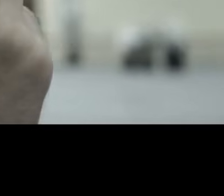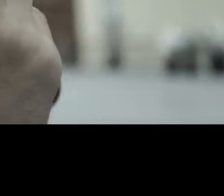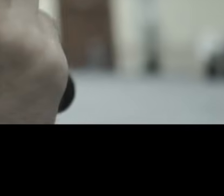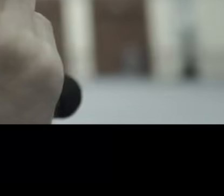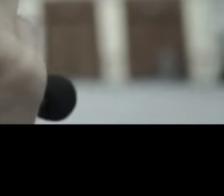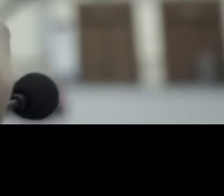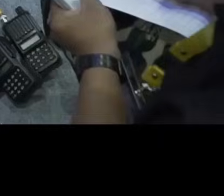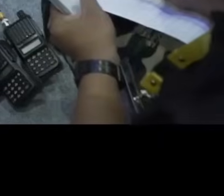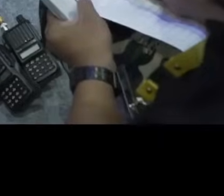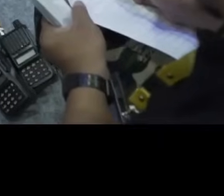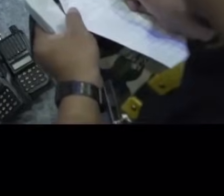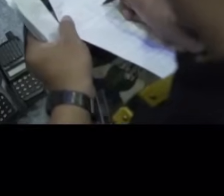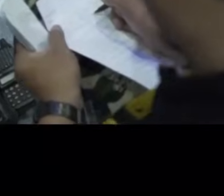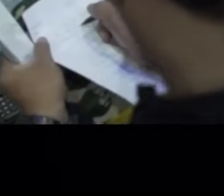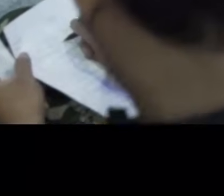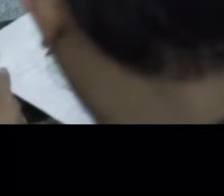Heru Lungga monitor.